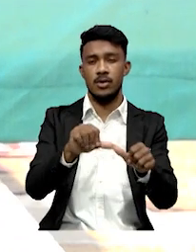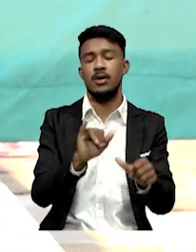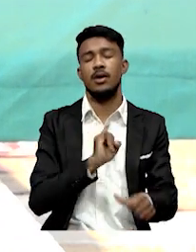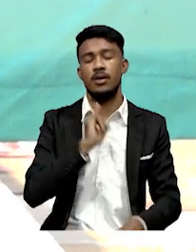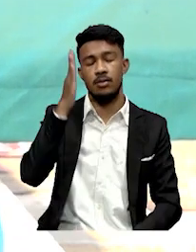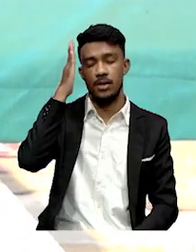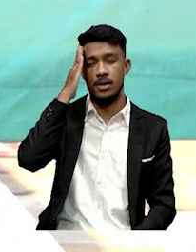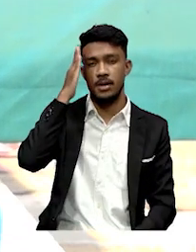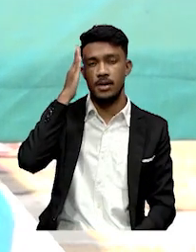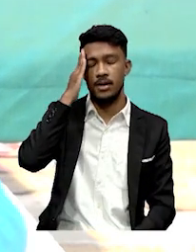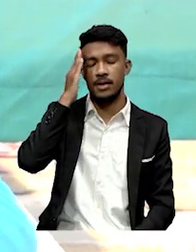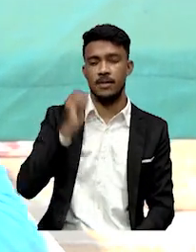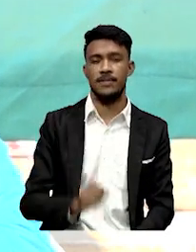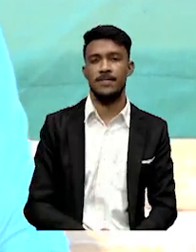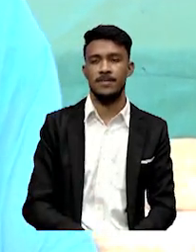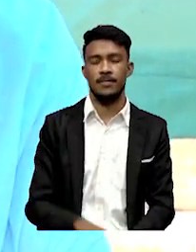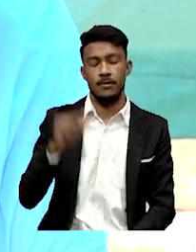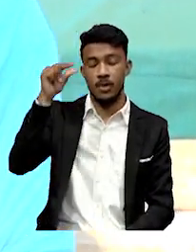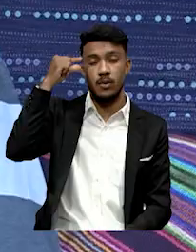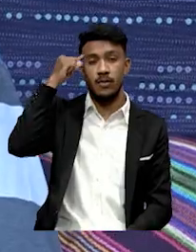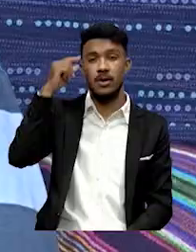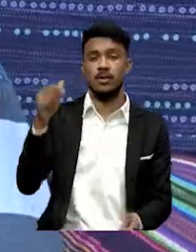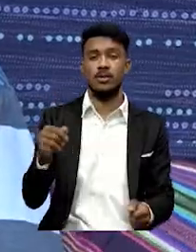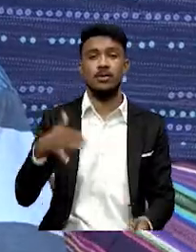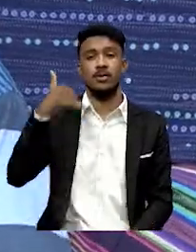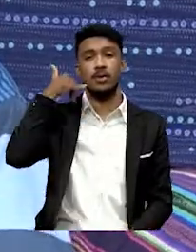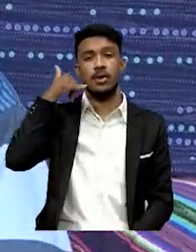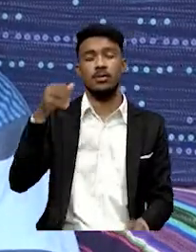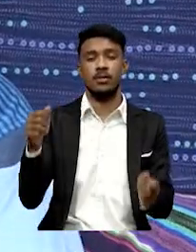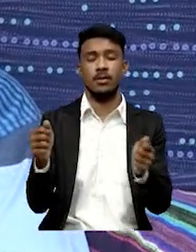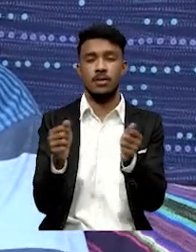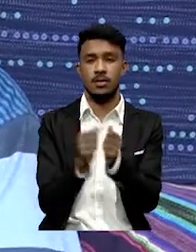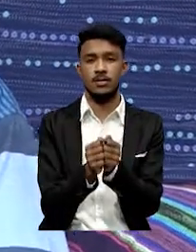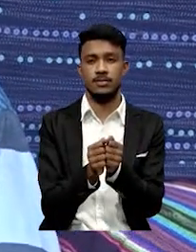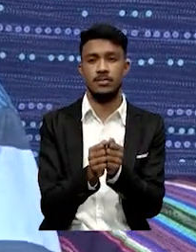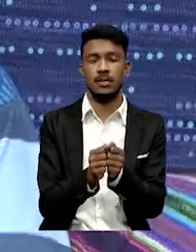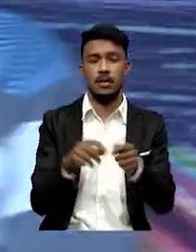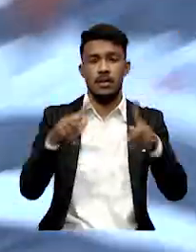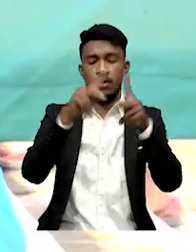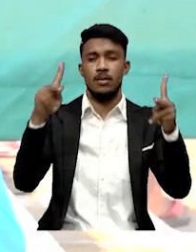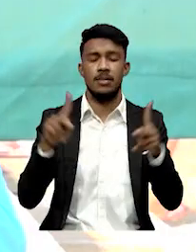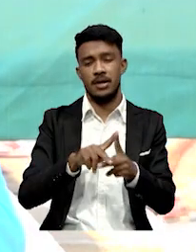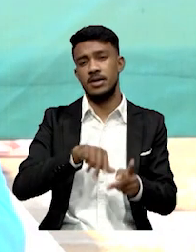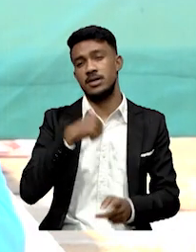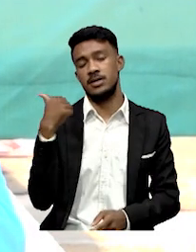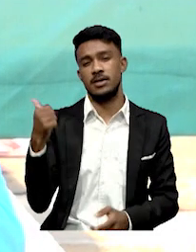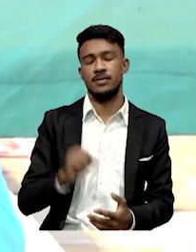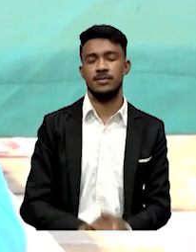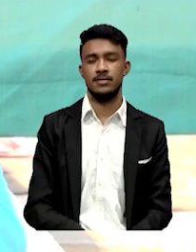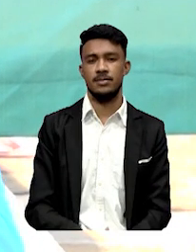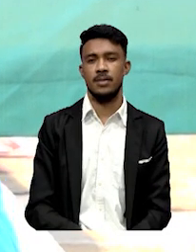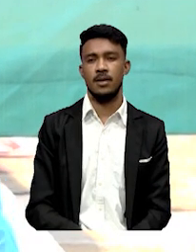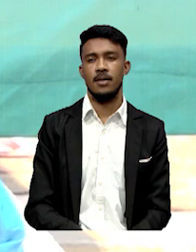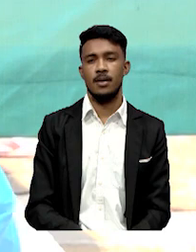che il governo contattò una compagnia Balu per